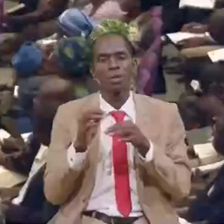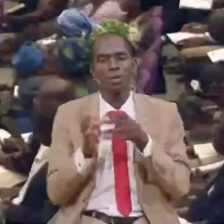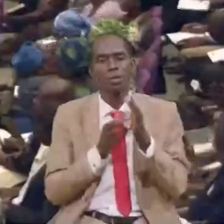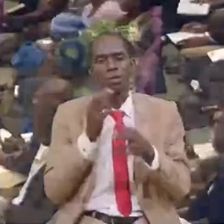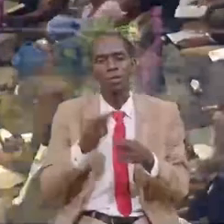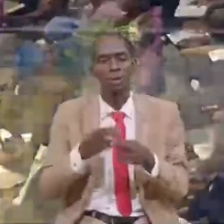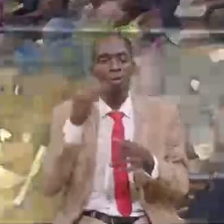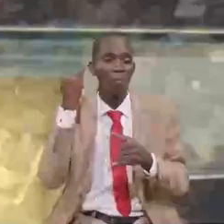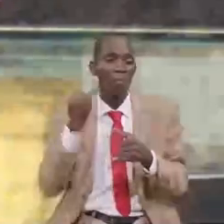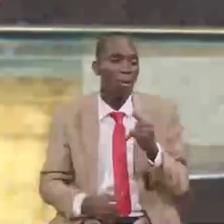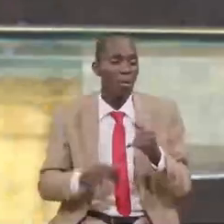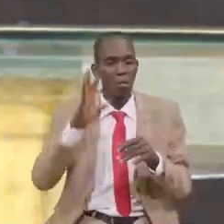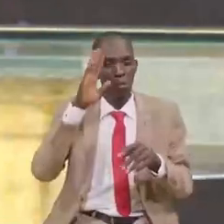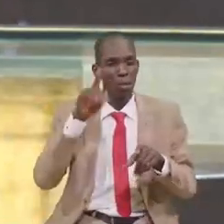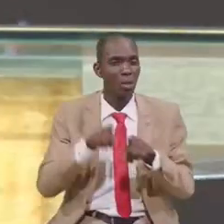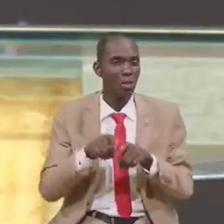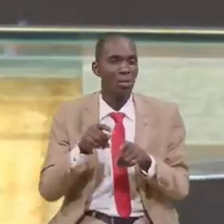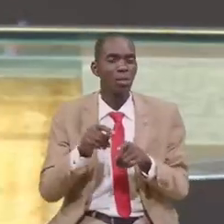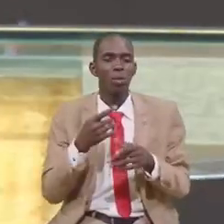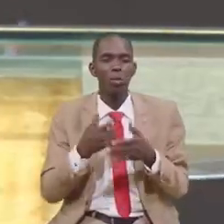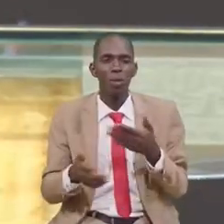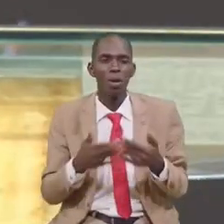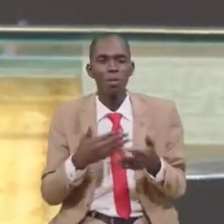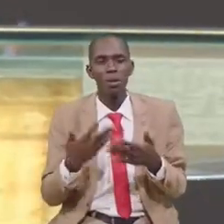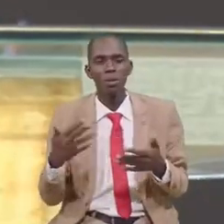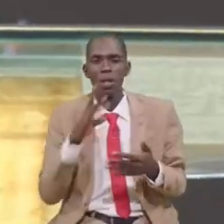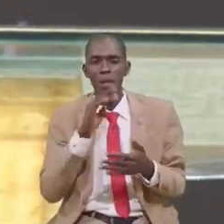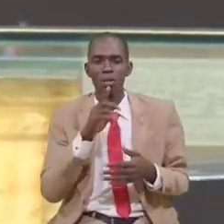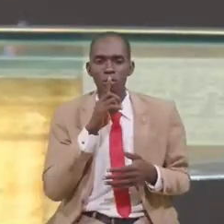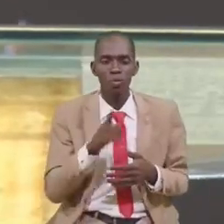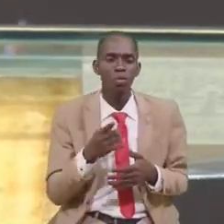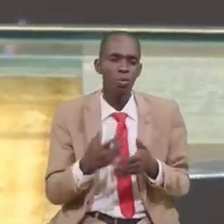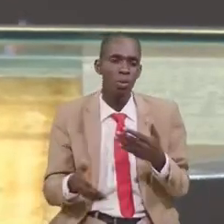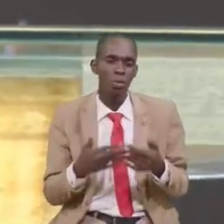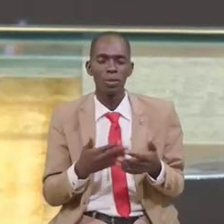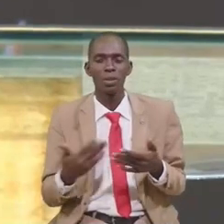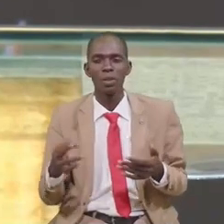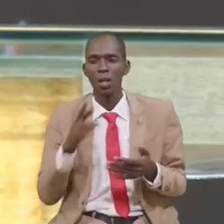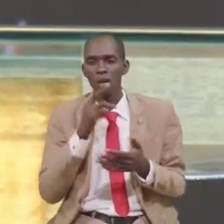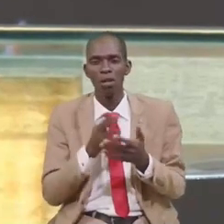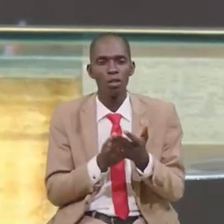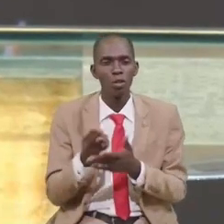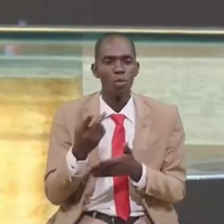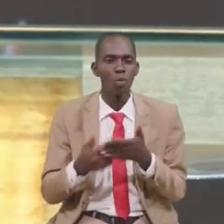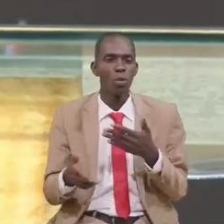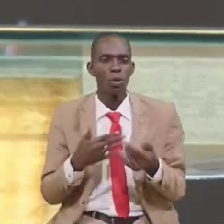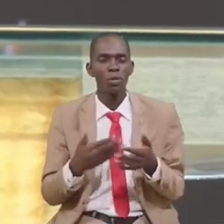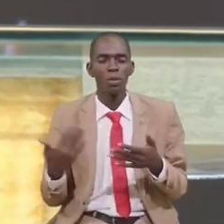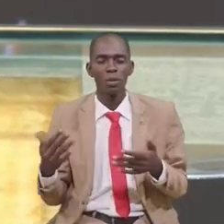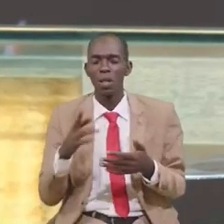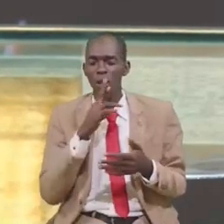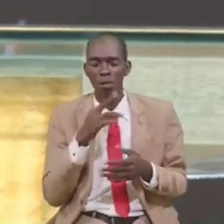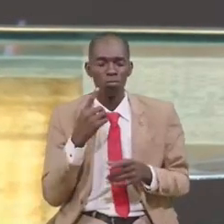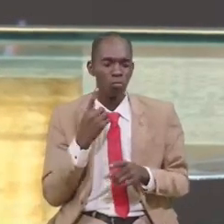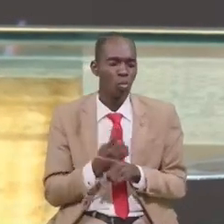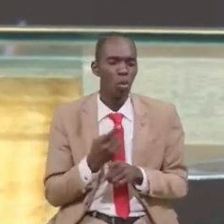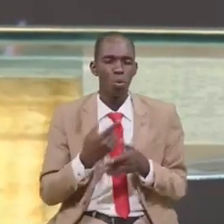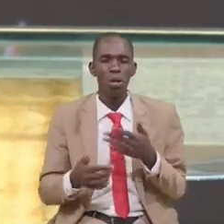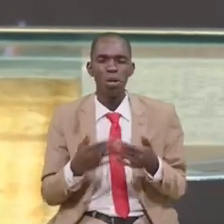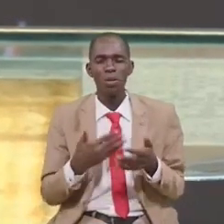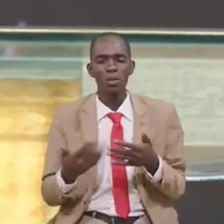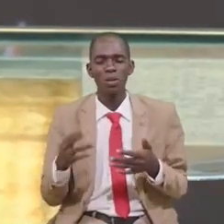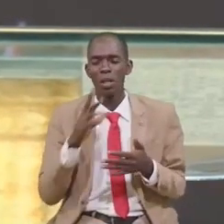reste, frères, que tout ce qui est vrai, tout ce qui est honorable, tout ce qui est juste, tout ce qui est pur,